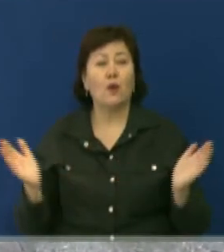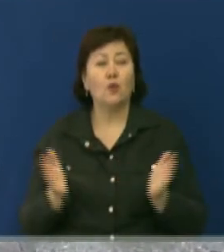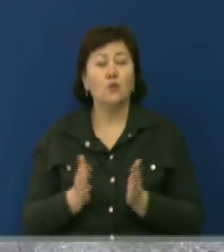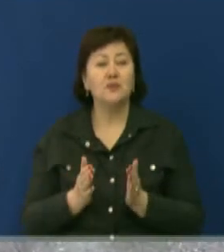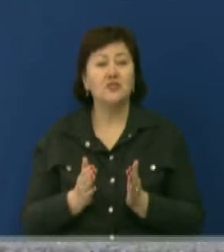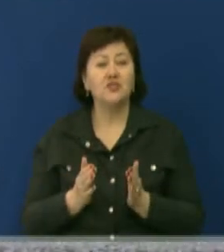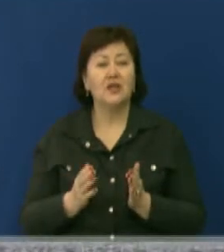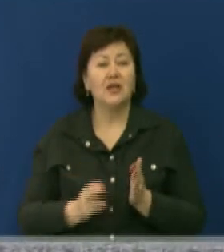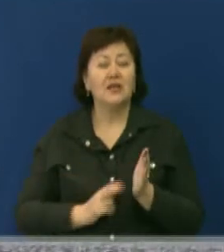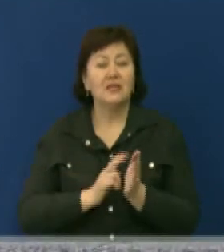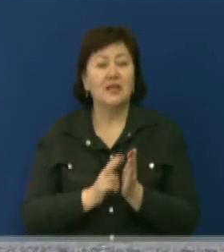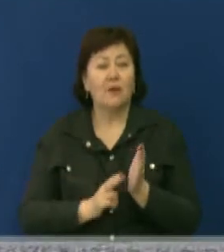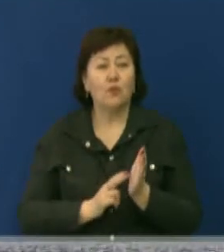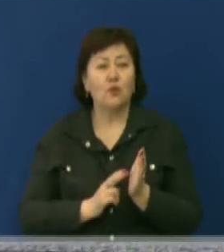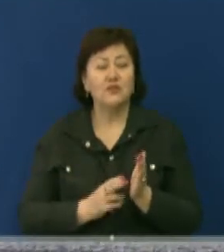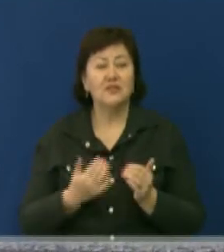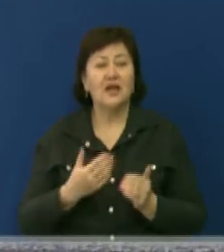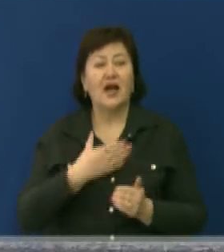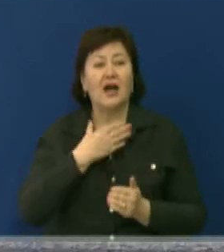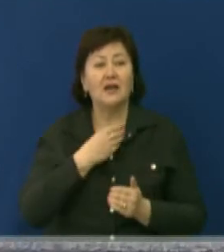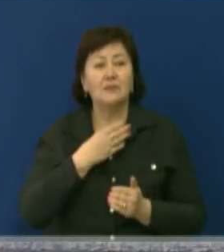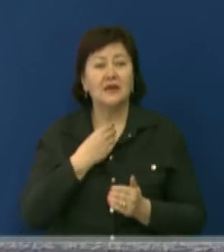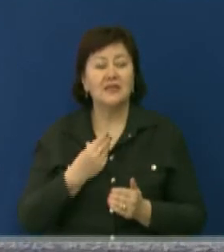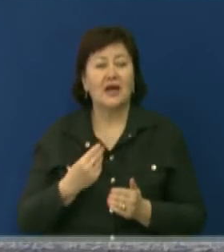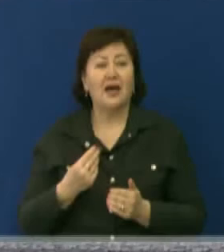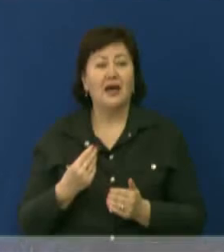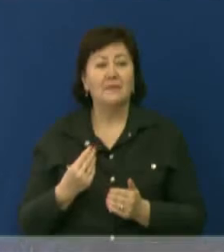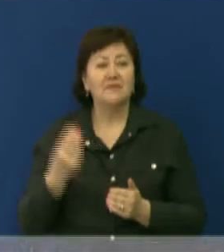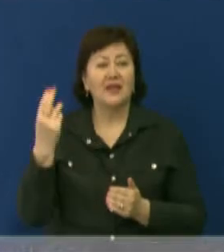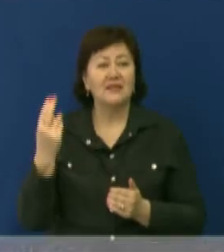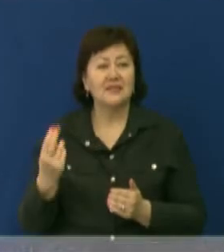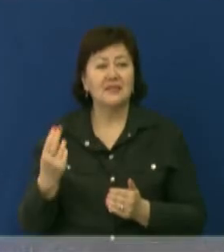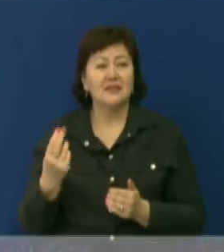ұшақпен және пойызбен Нұр-Сұлтан мен Алматы қалаларынан келген жолаушылардың